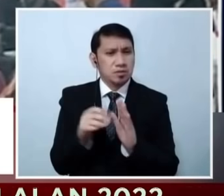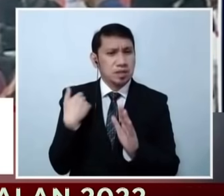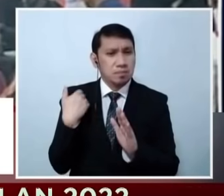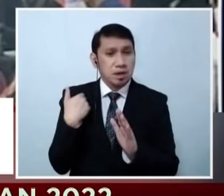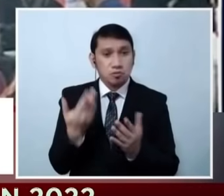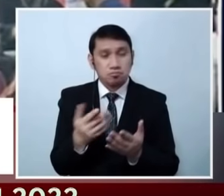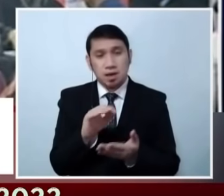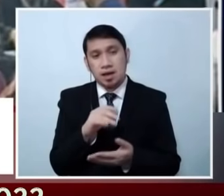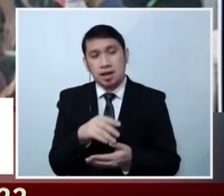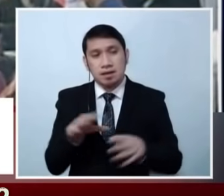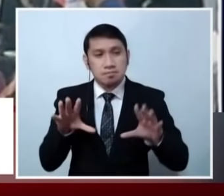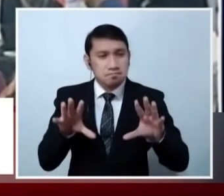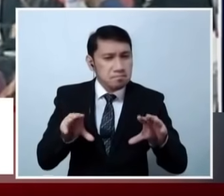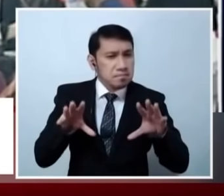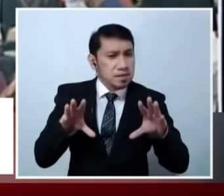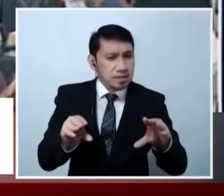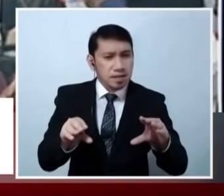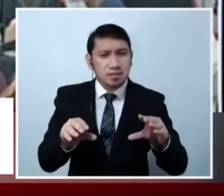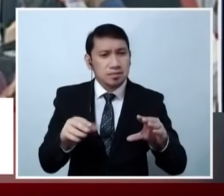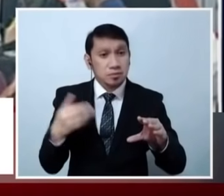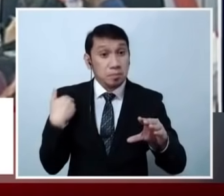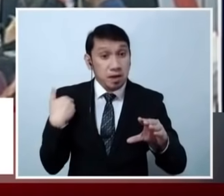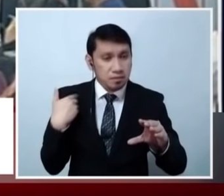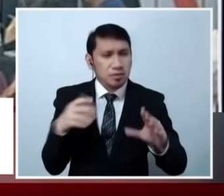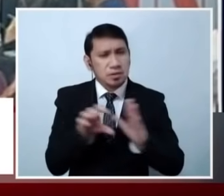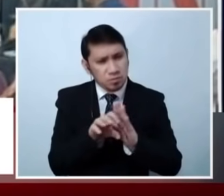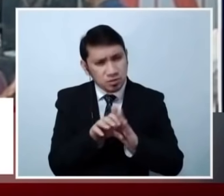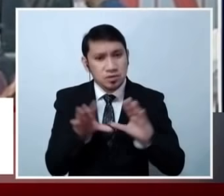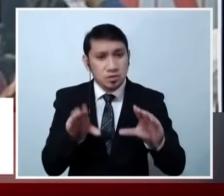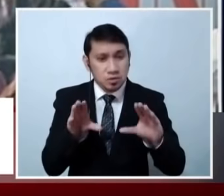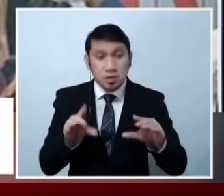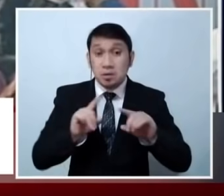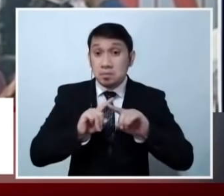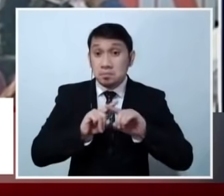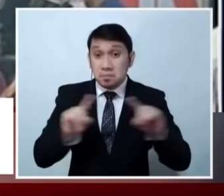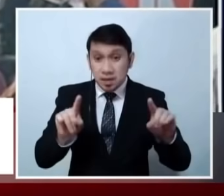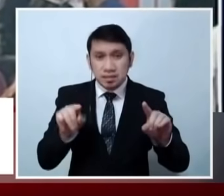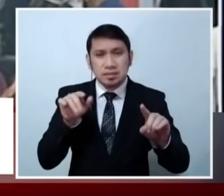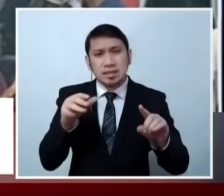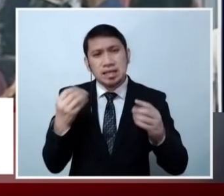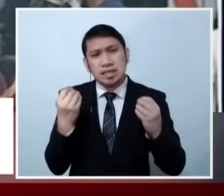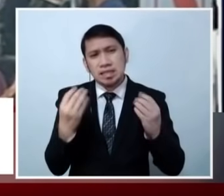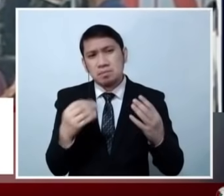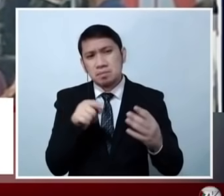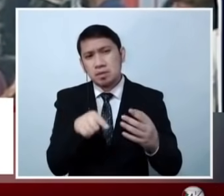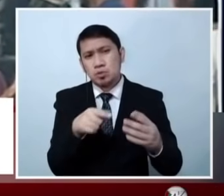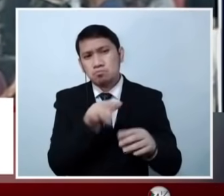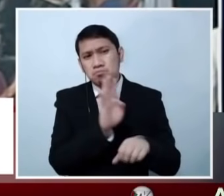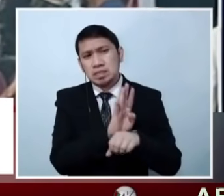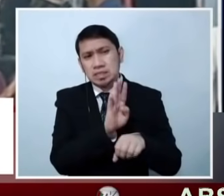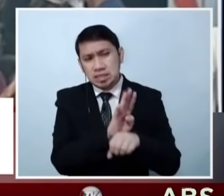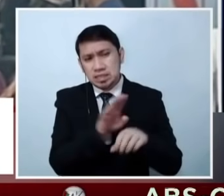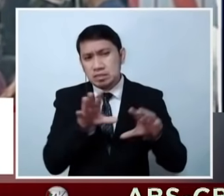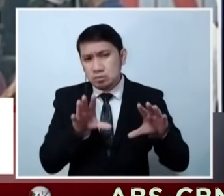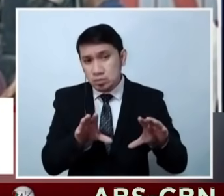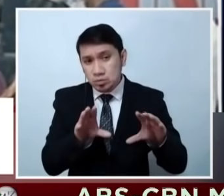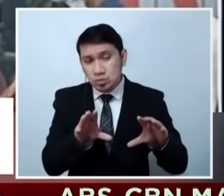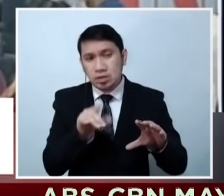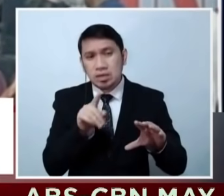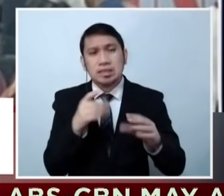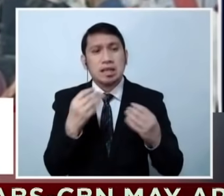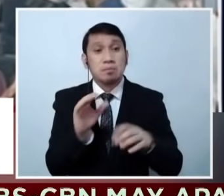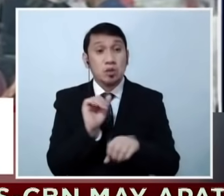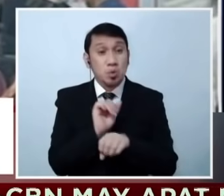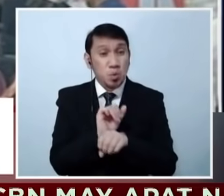therapeutic, mga massage and all that na mga marami rin nasa ganyang industriya, no? Marami rin nagtrabahong